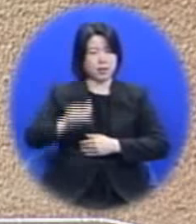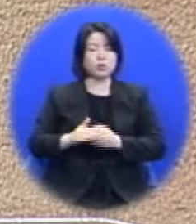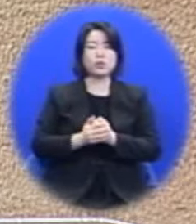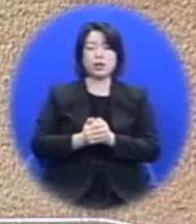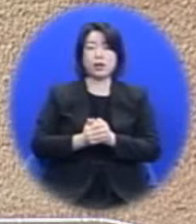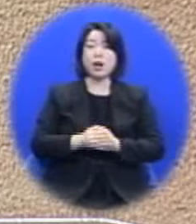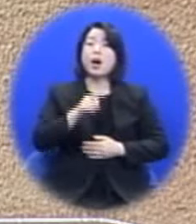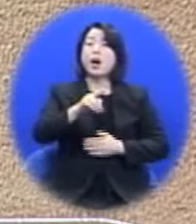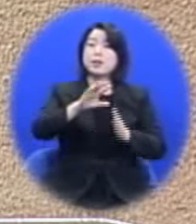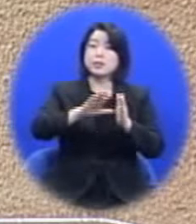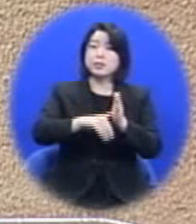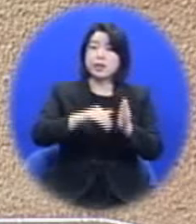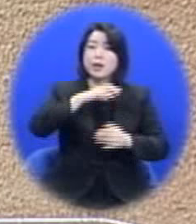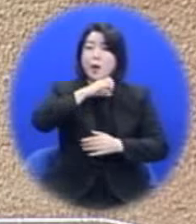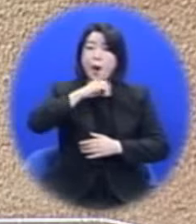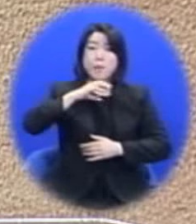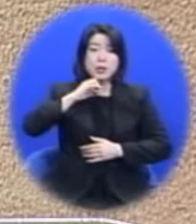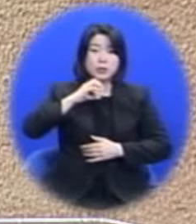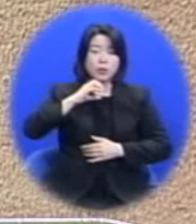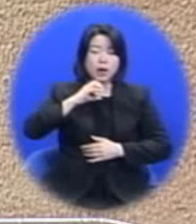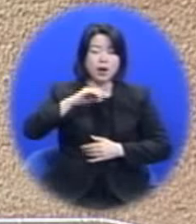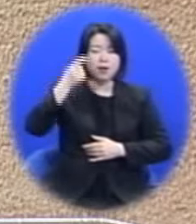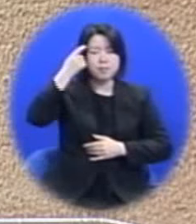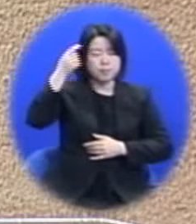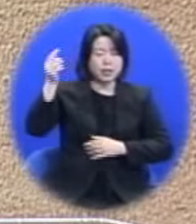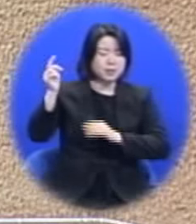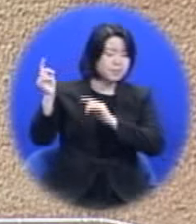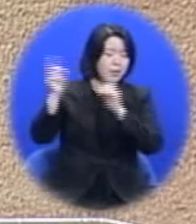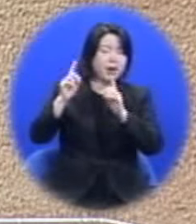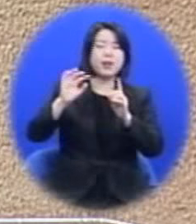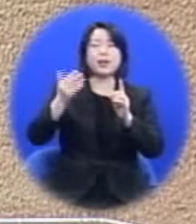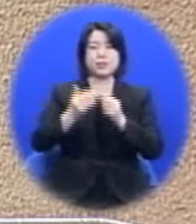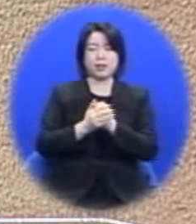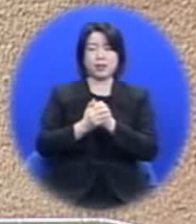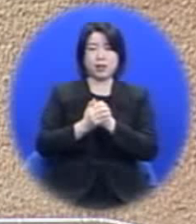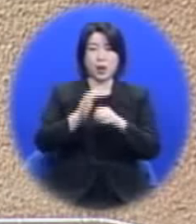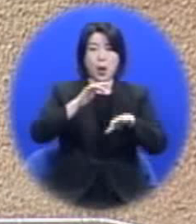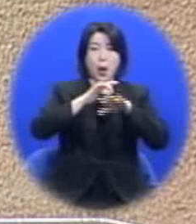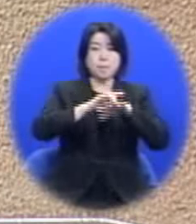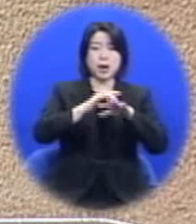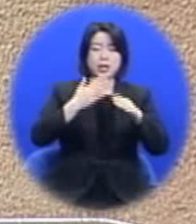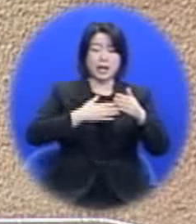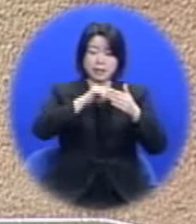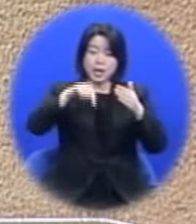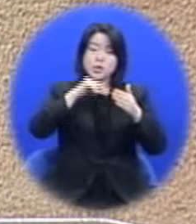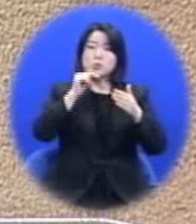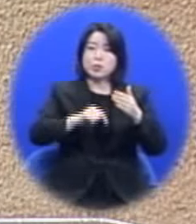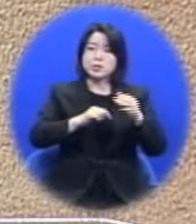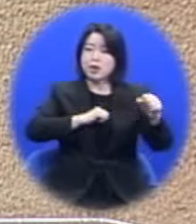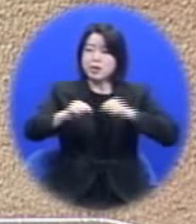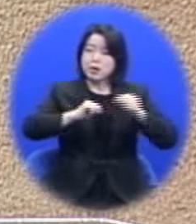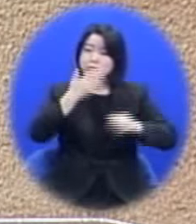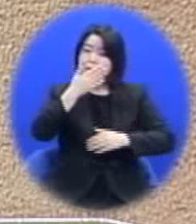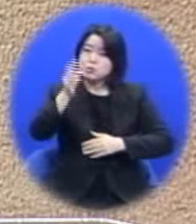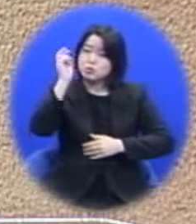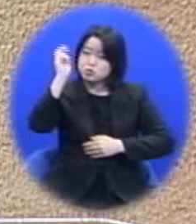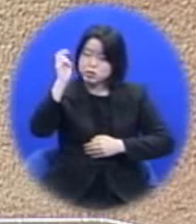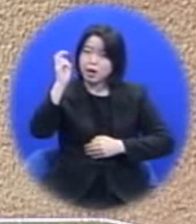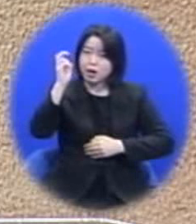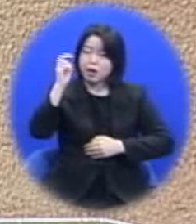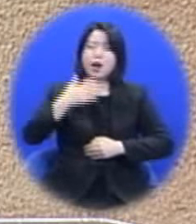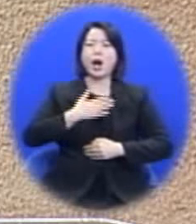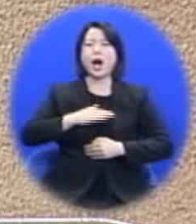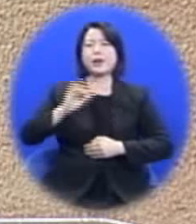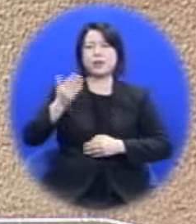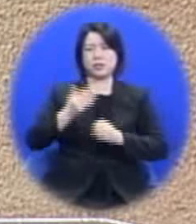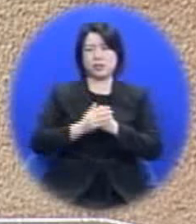그때 베드로가 정신 차렸어야 돼요. 아, 마귀가 내 속에서도 역사할 수 있구나. 그